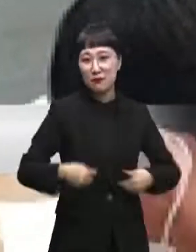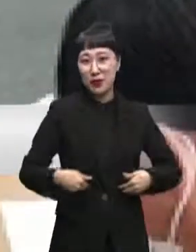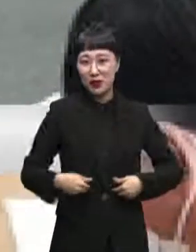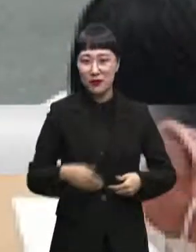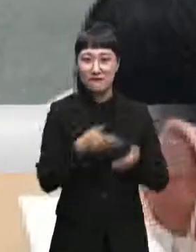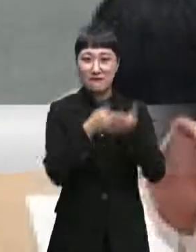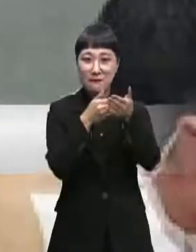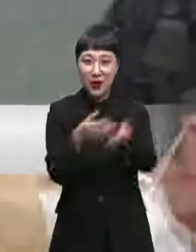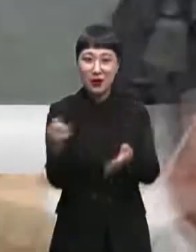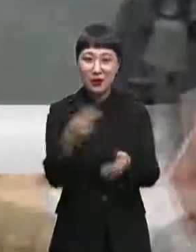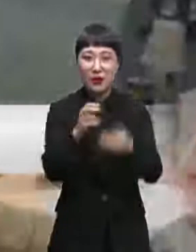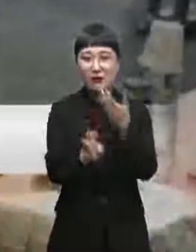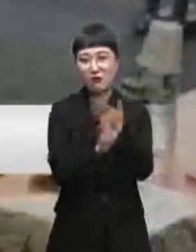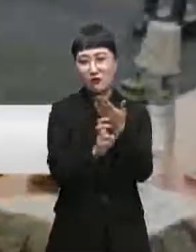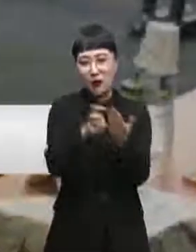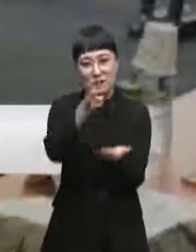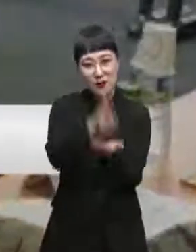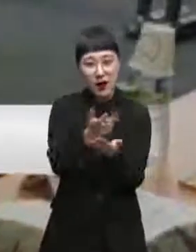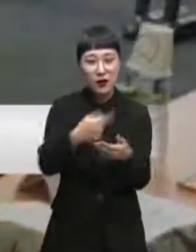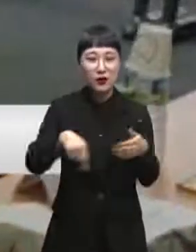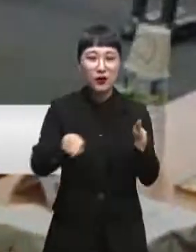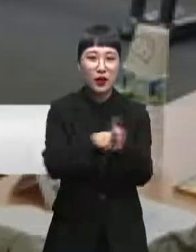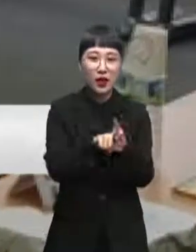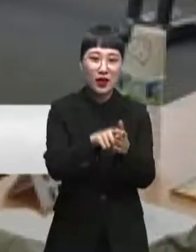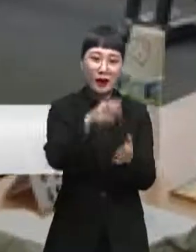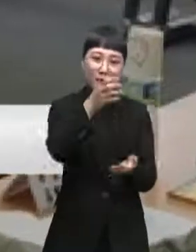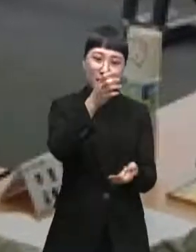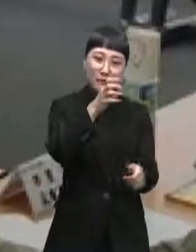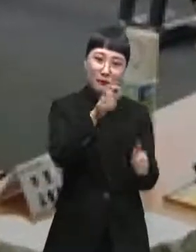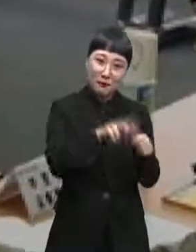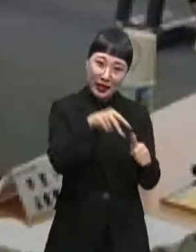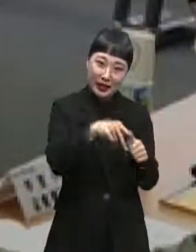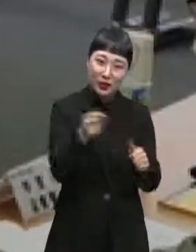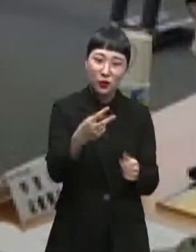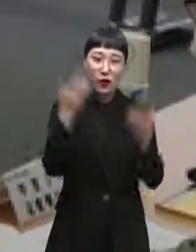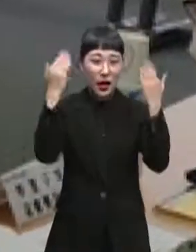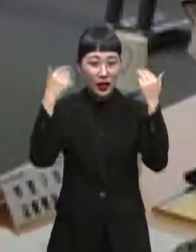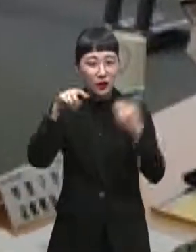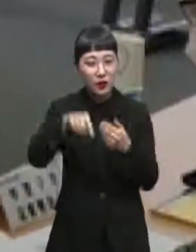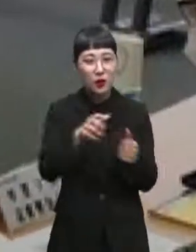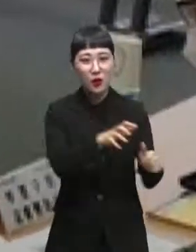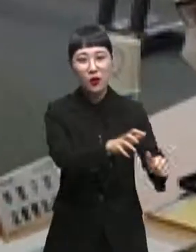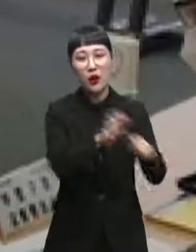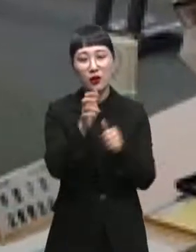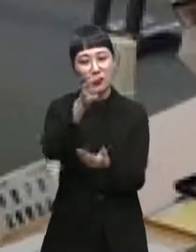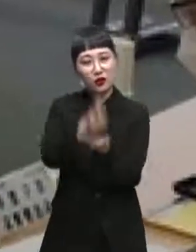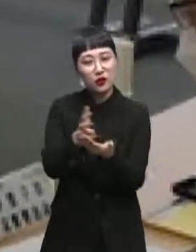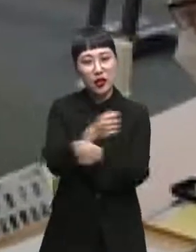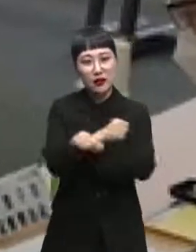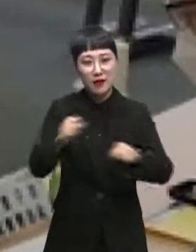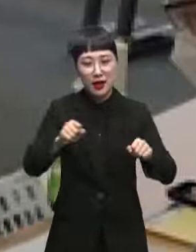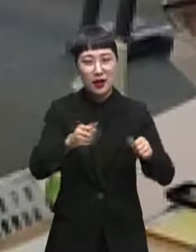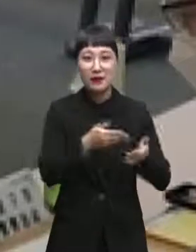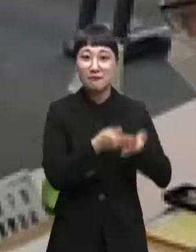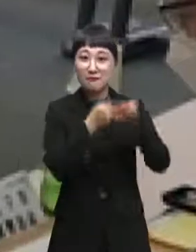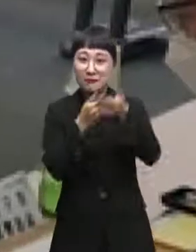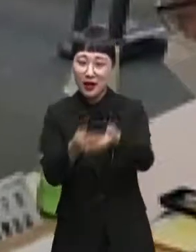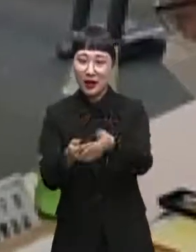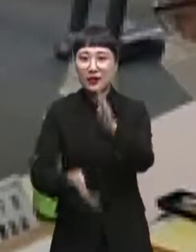주정차 해소를 위해 마트와 기업체, 학교의 부설 주차장 이용 등 주차 공간을 확대하는 방안을 제시하고